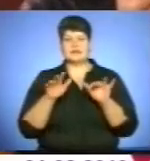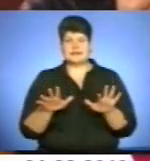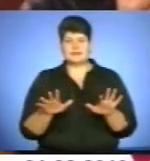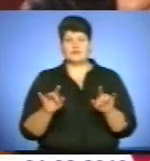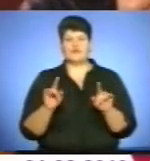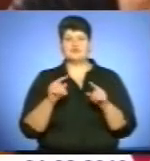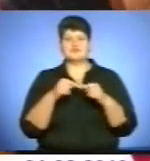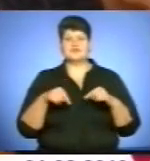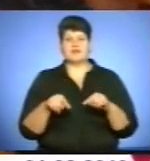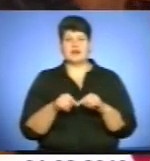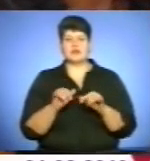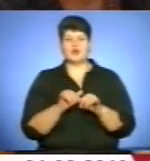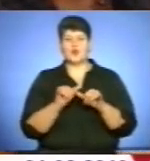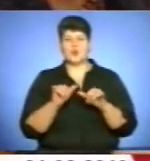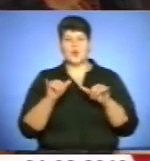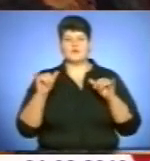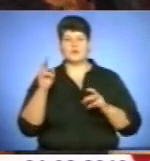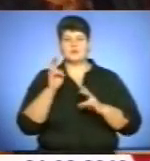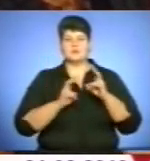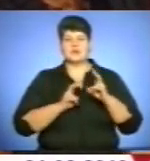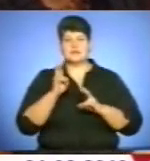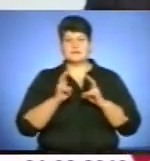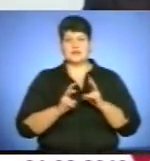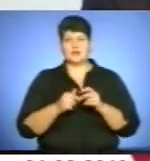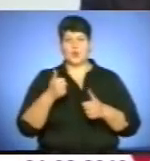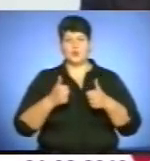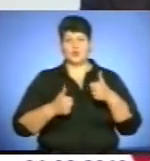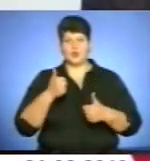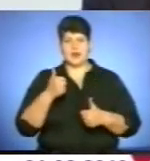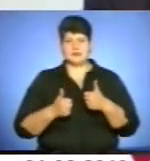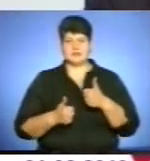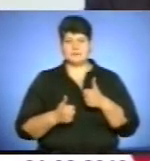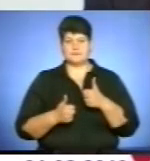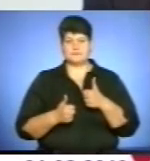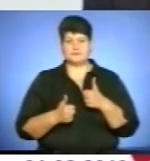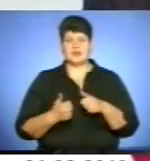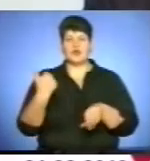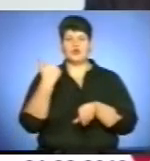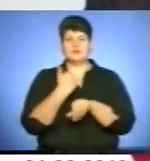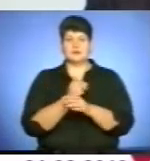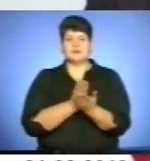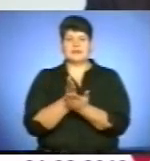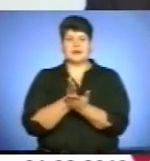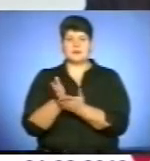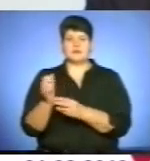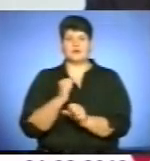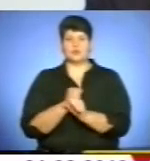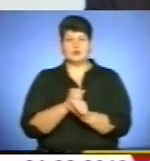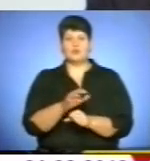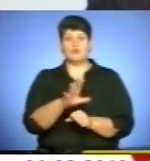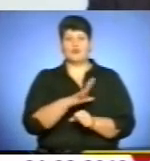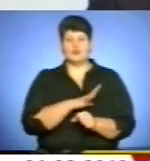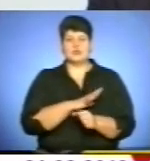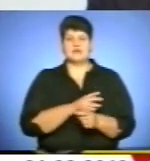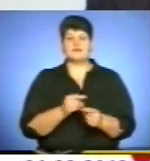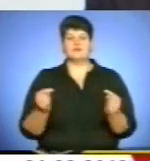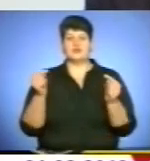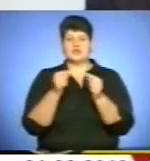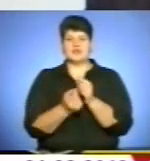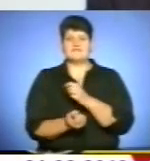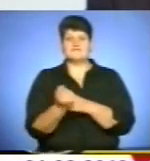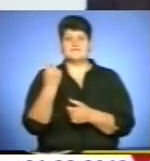монополізму, розвитку підприємництва і конкуренції. Пріоритетними напрямки роботи відділення були своєчасне виявлення та